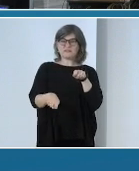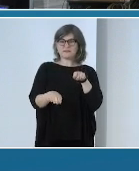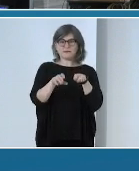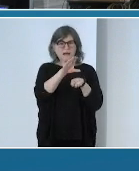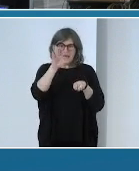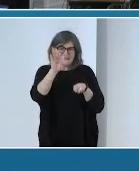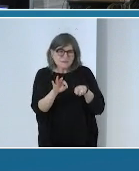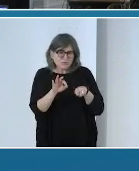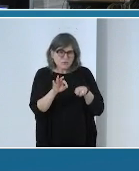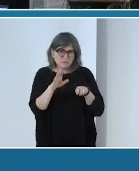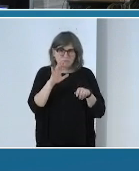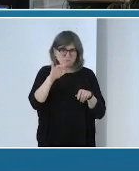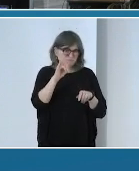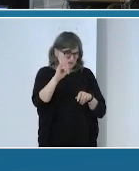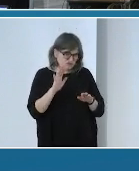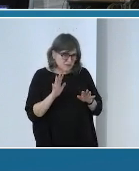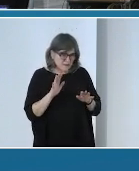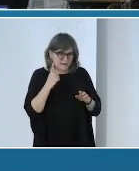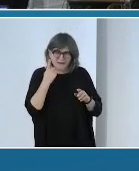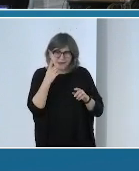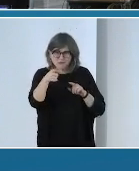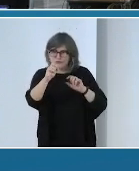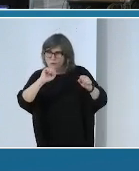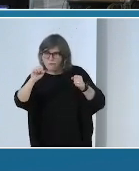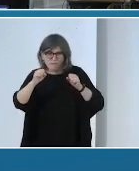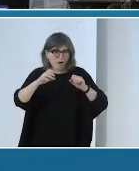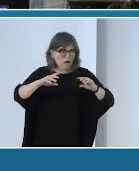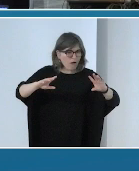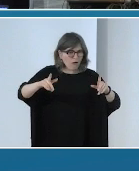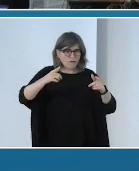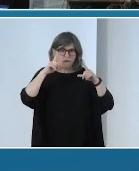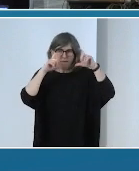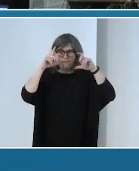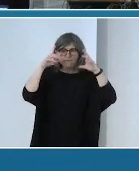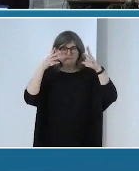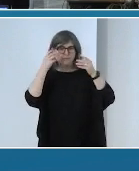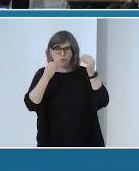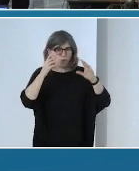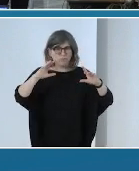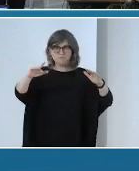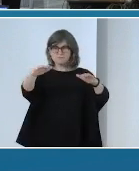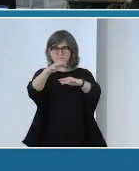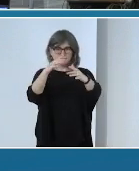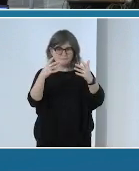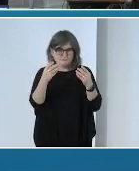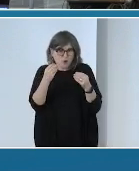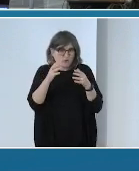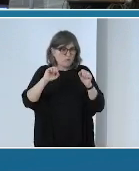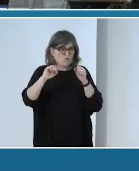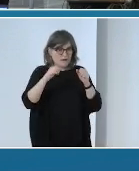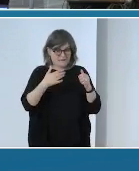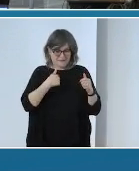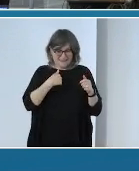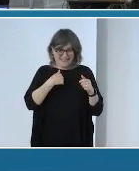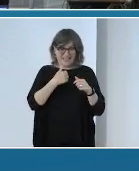soit statique, complètement statique, je veux dire. Et c'est cette relation de soi. Il